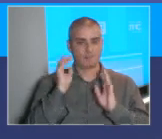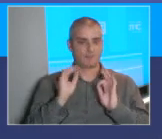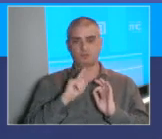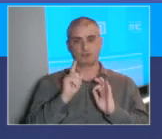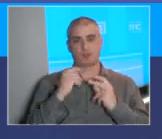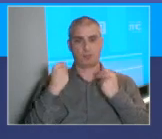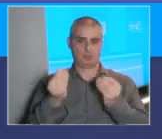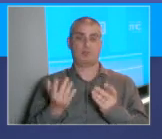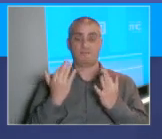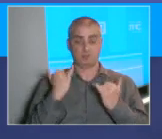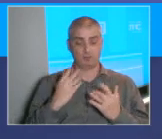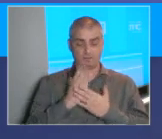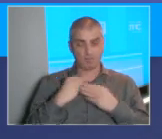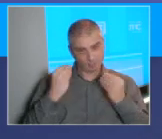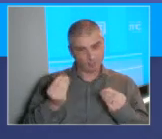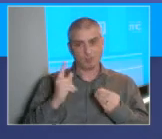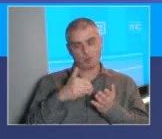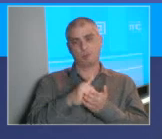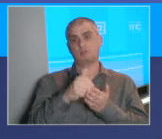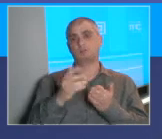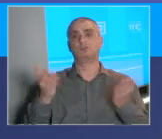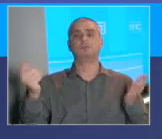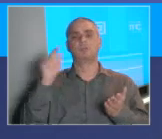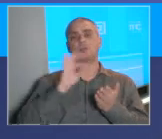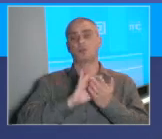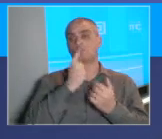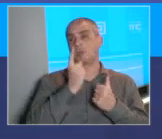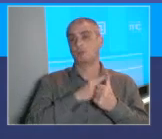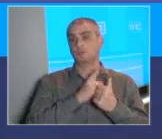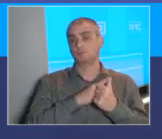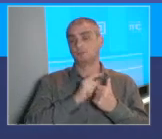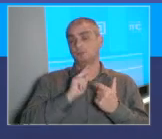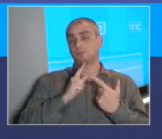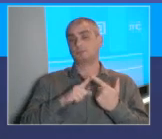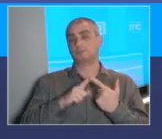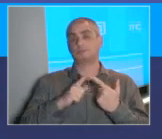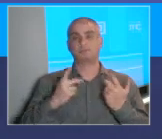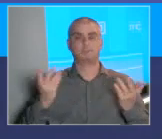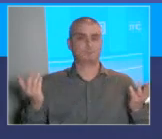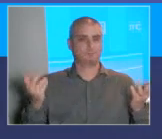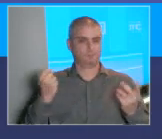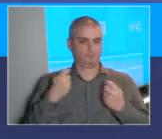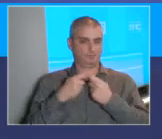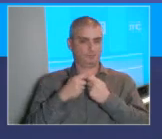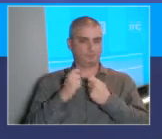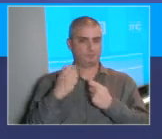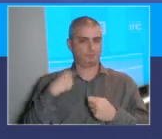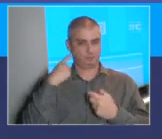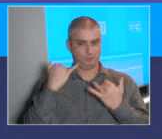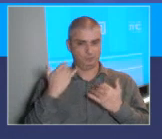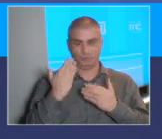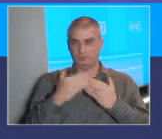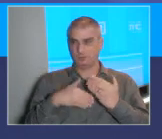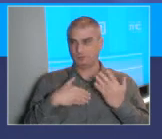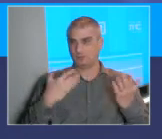שלא ניתנה, ועכשיו כשניתנה, אולי שתימשך. זה נקודה אחת. הנקודה השנייה היא שאני חושב שזה גם קצת קשור למה ששמענו עכשיו. בסופו